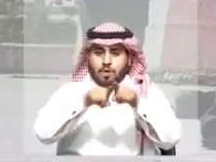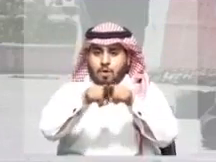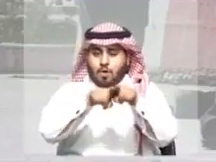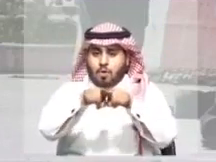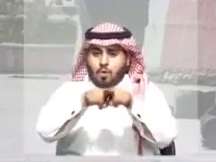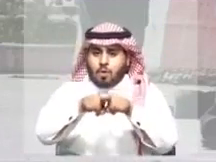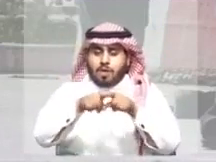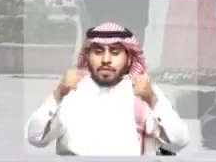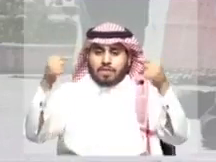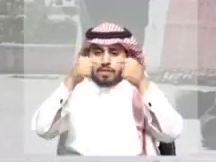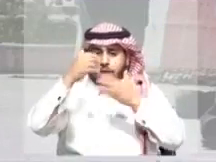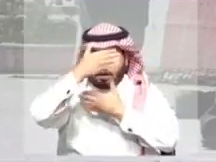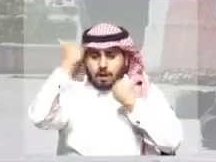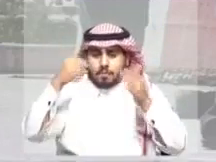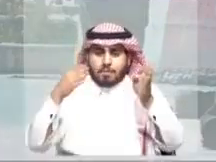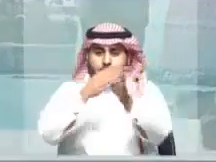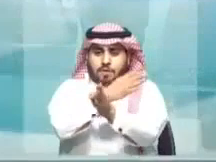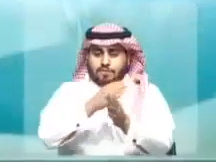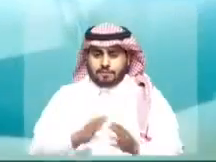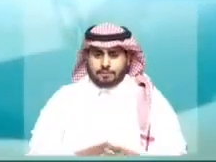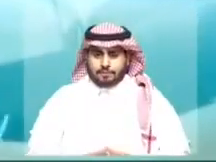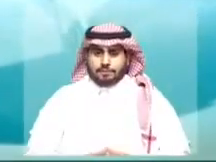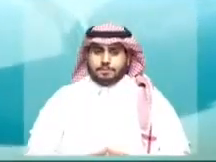الشقيقة ضد الإرهاب والتطرف.